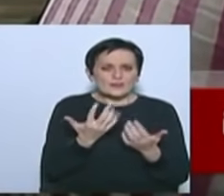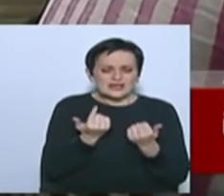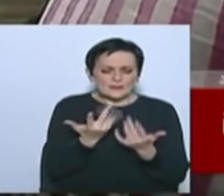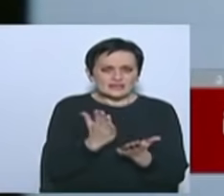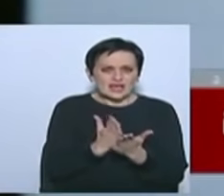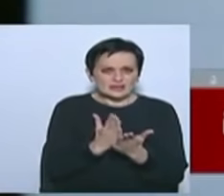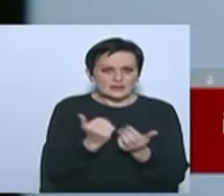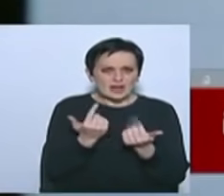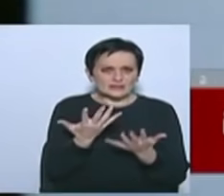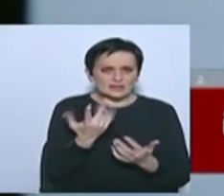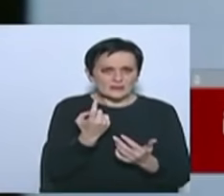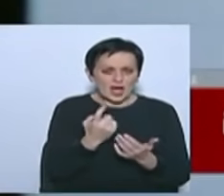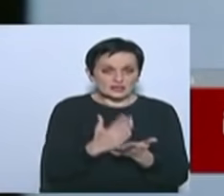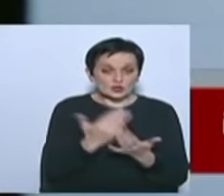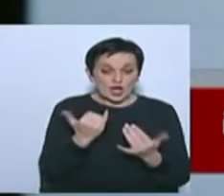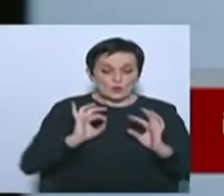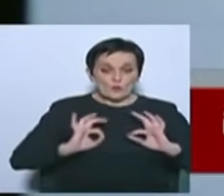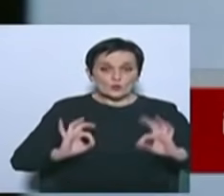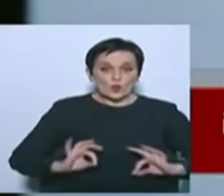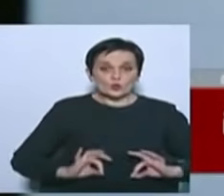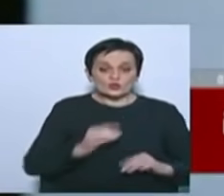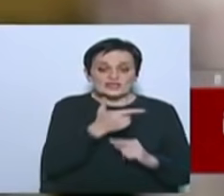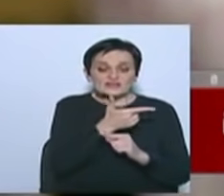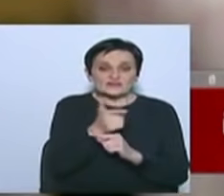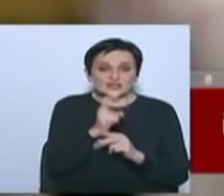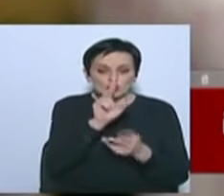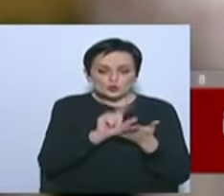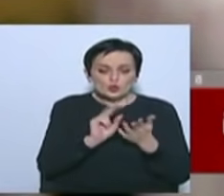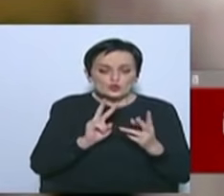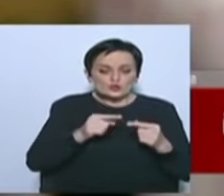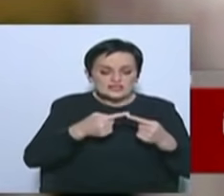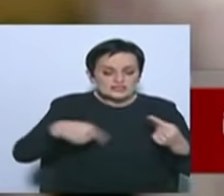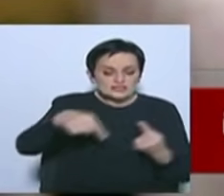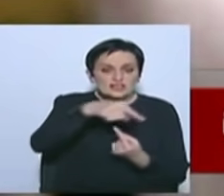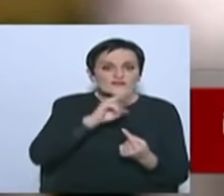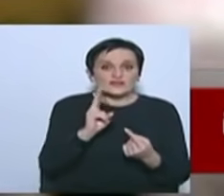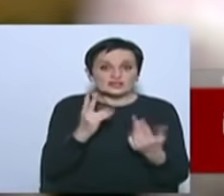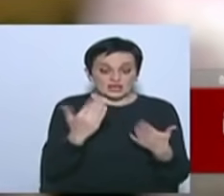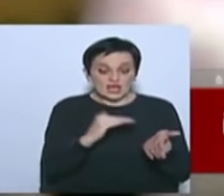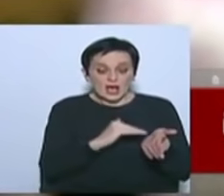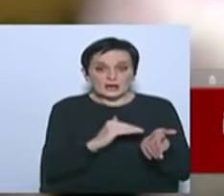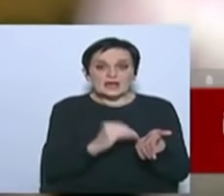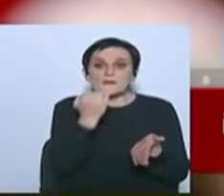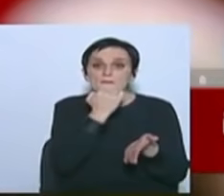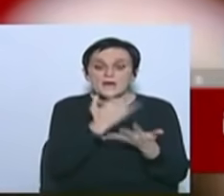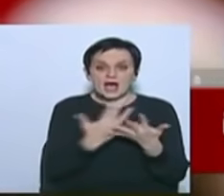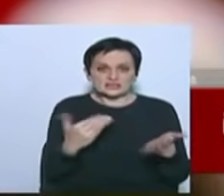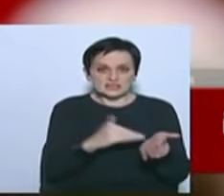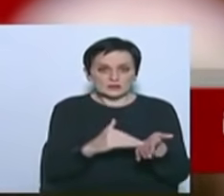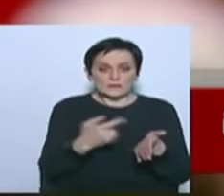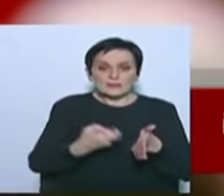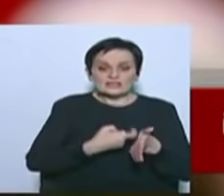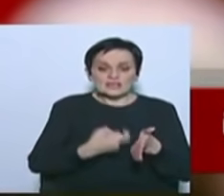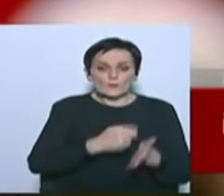ամենայն հավանականության կանգնած է պետական անվտանգության ծառայության նախկին աշխատակիցներից մեկը։ Սկանդալային նյութերի